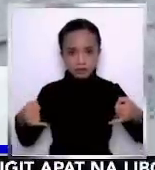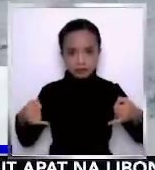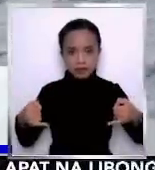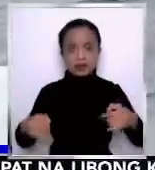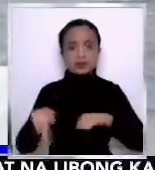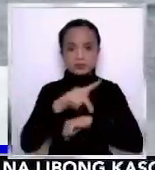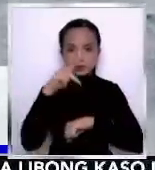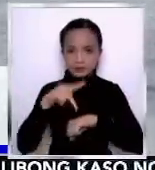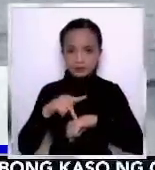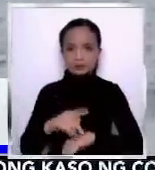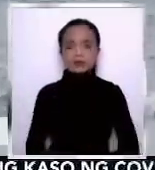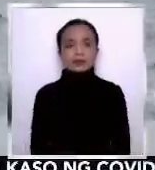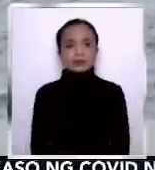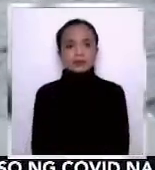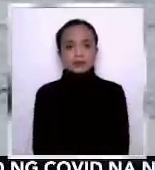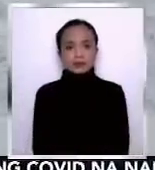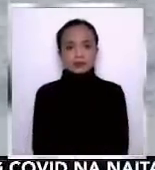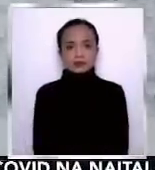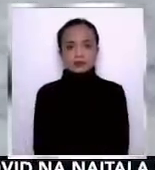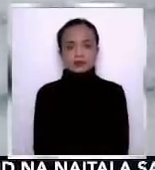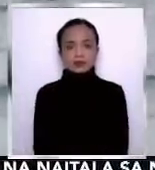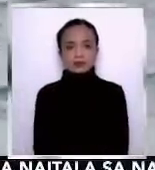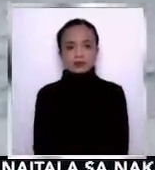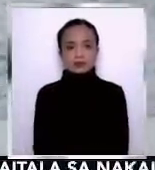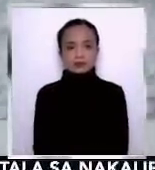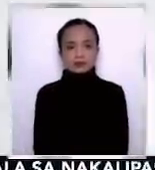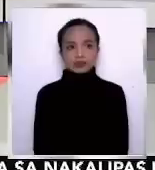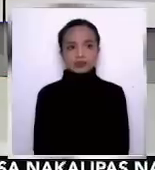bansa. Chino Gaston, nakatutok, 24 oras.